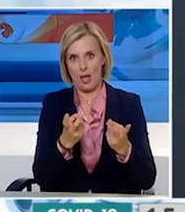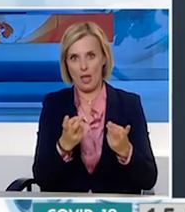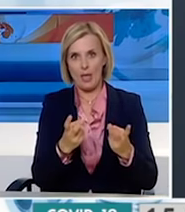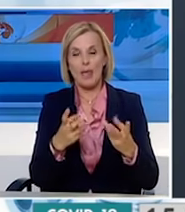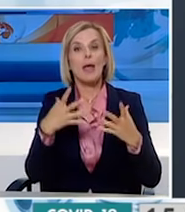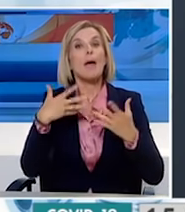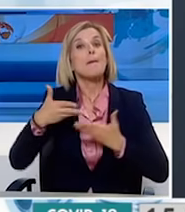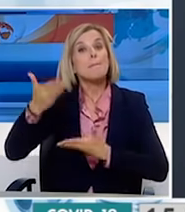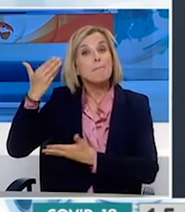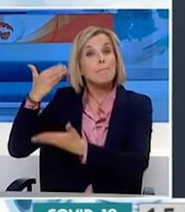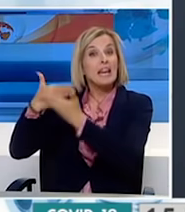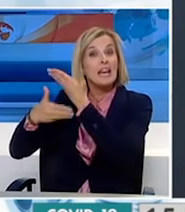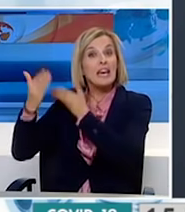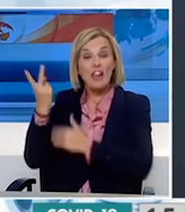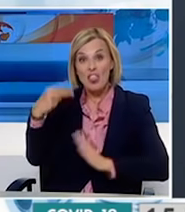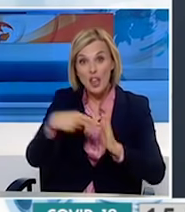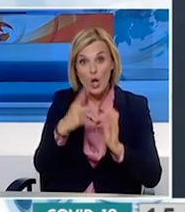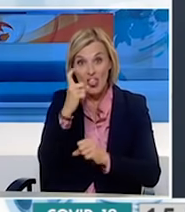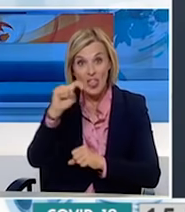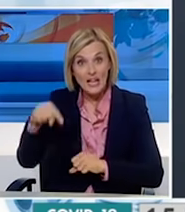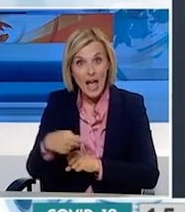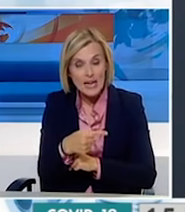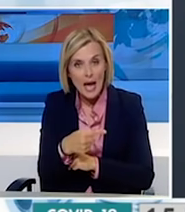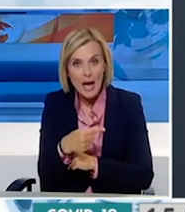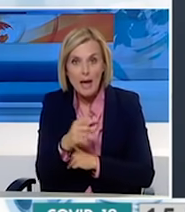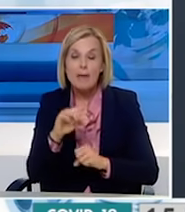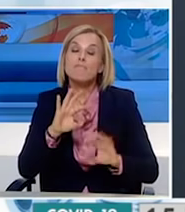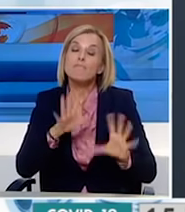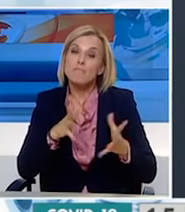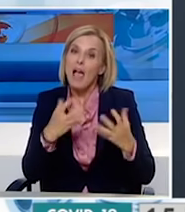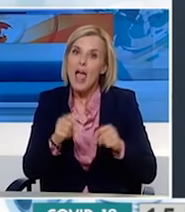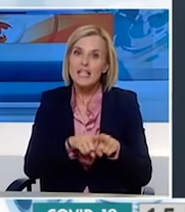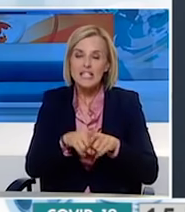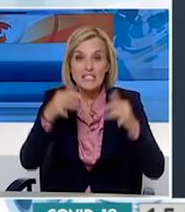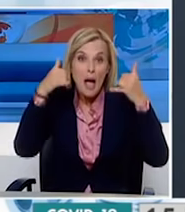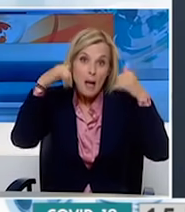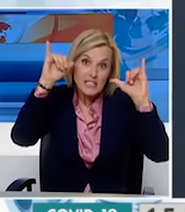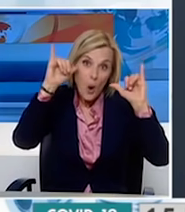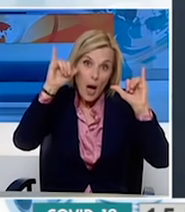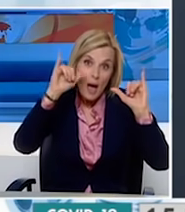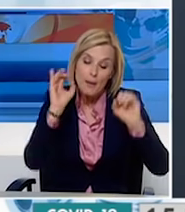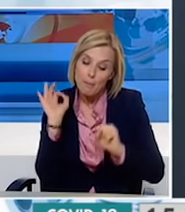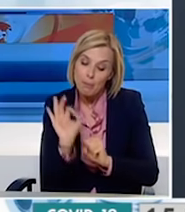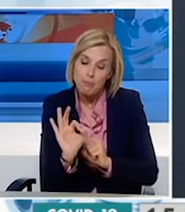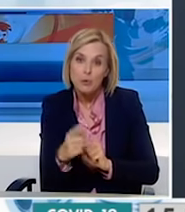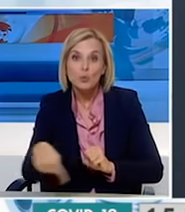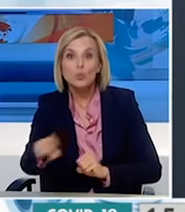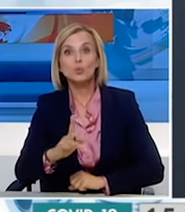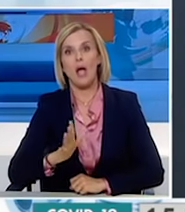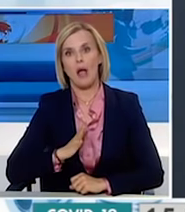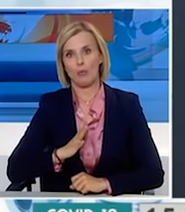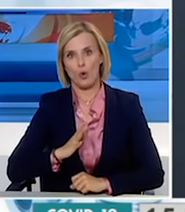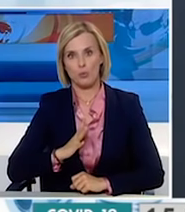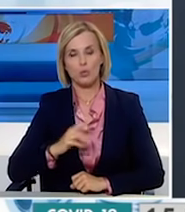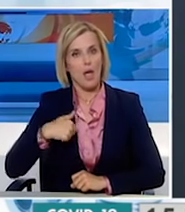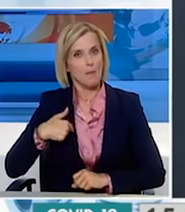κοινός πρόγονος μεταξύ των κορονοϊών τότε ακριβώς που πέρασε από τα ζώα στους ανθρώπους. Ήδη μάλιστα είδαμε και δημοσιεύσεις αυτή τη βδομάδα, οι